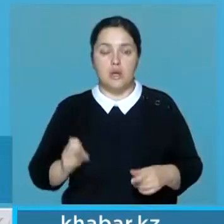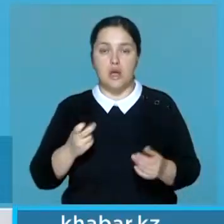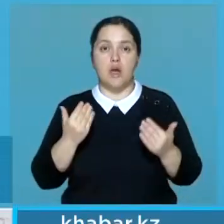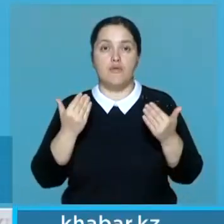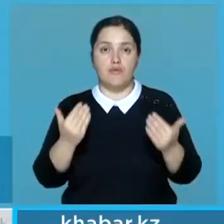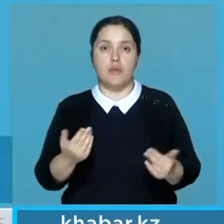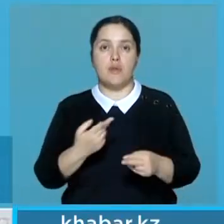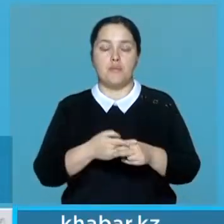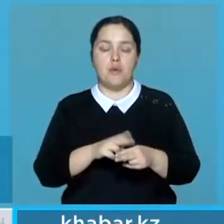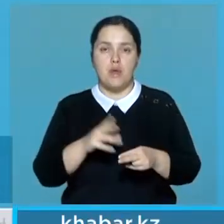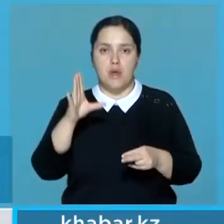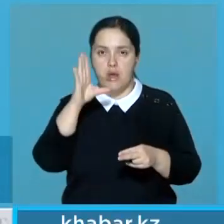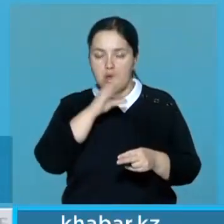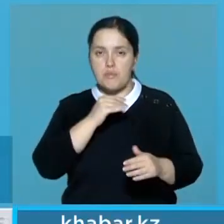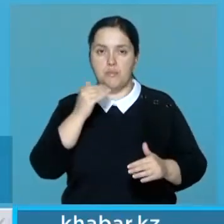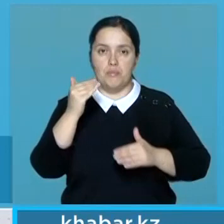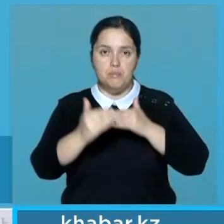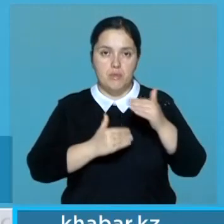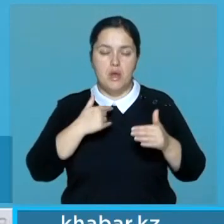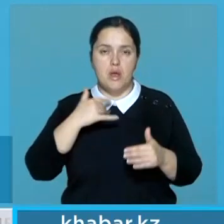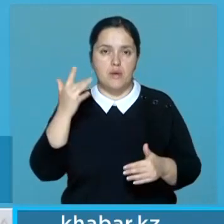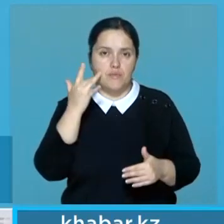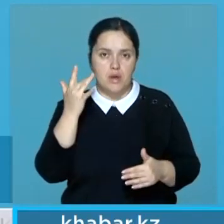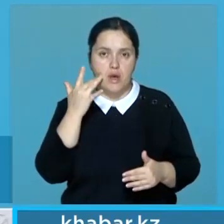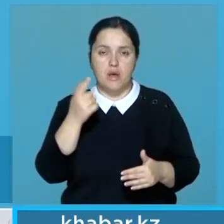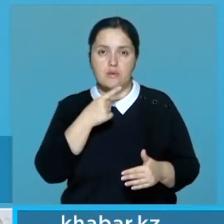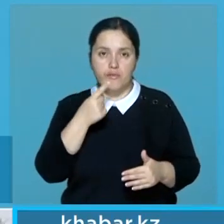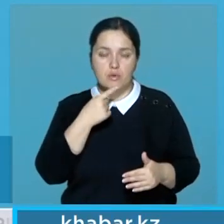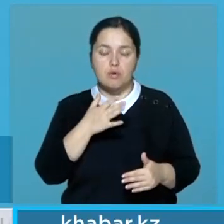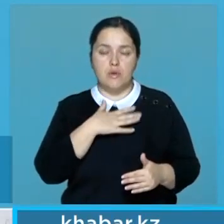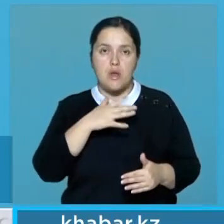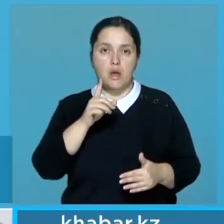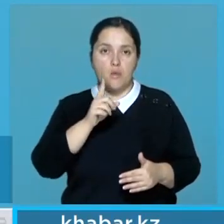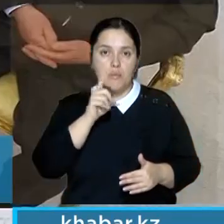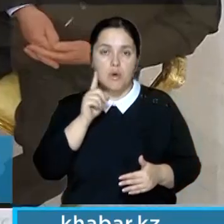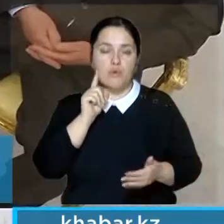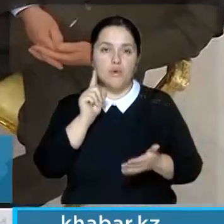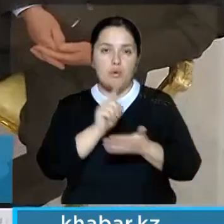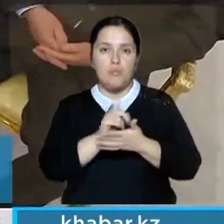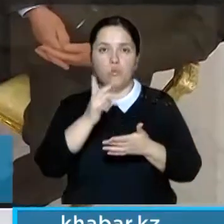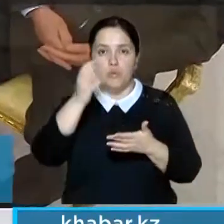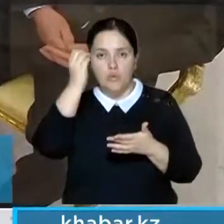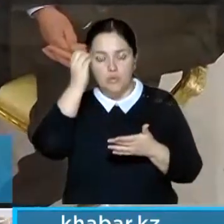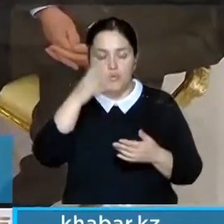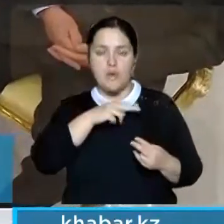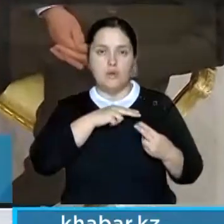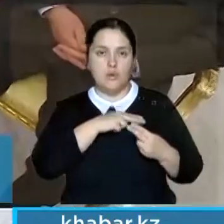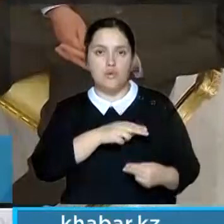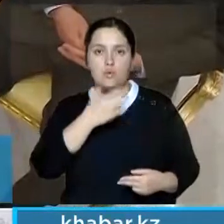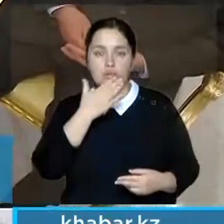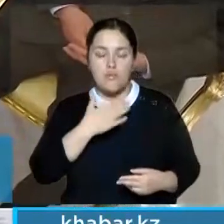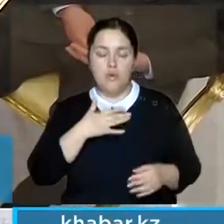непременно покорит все вершины прогресса. Я всегда говорю, что наша молодежь должна быть патриотичной, образованной, трудолюбивой, бережливой,